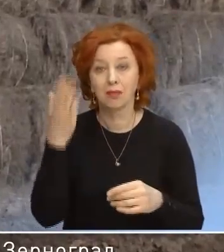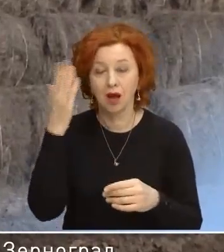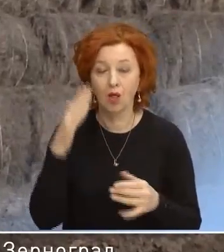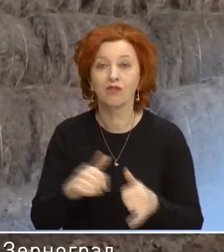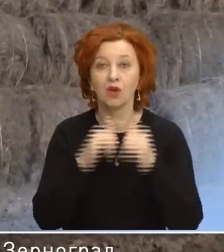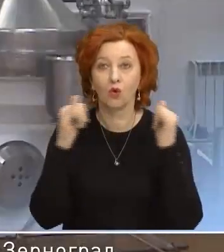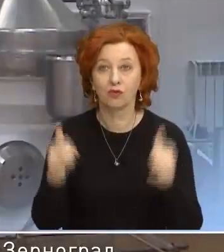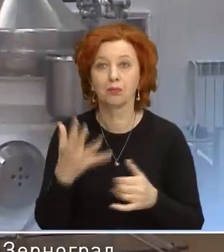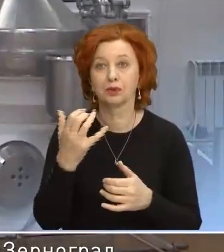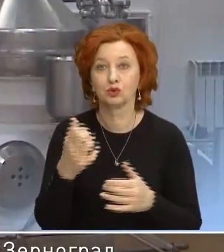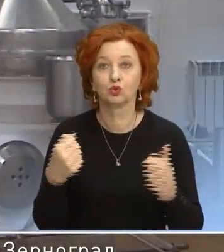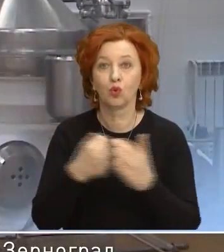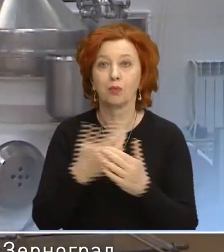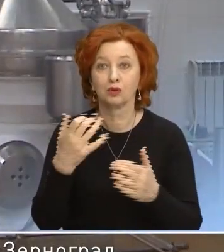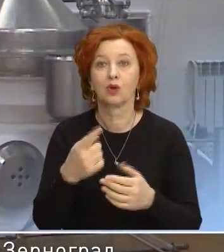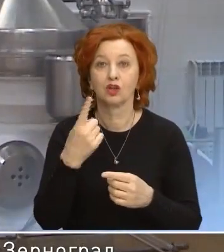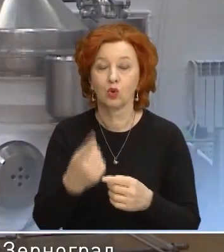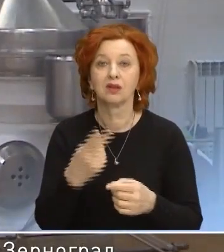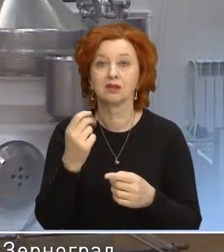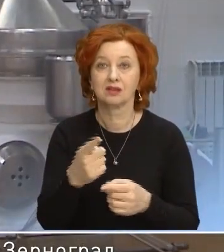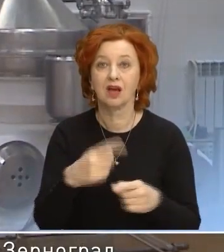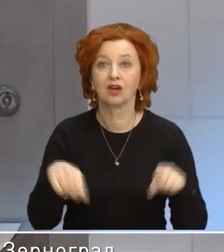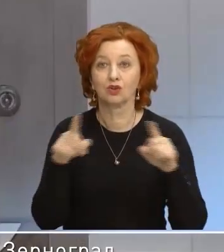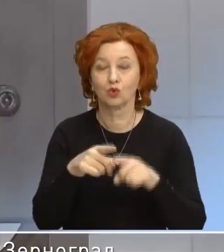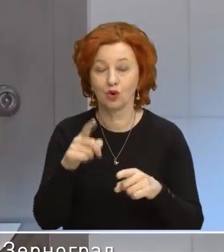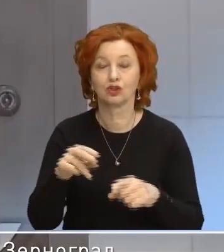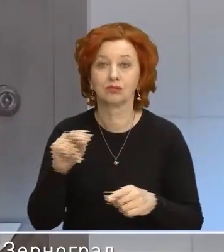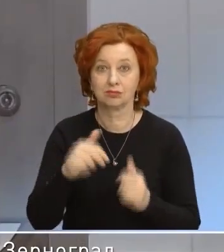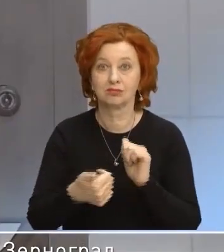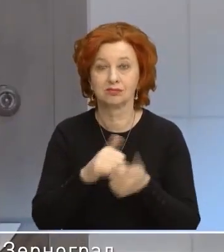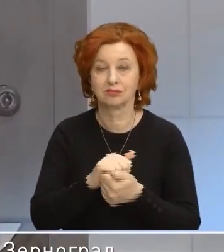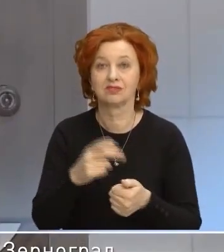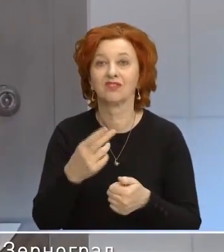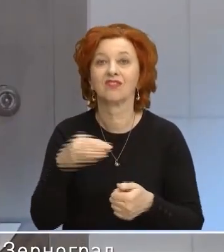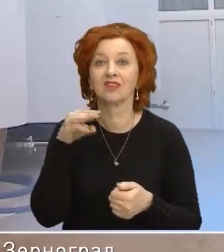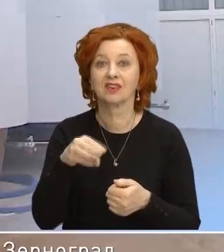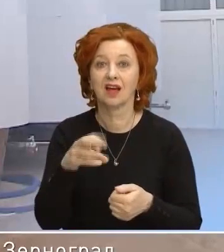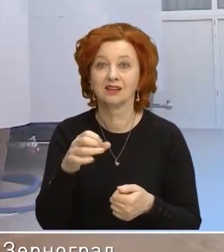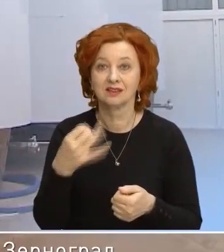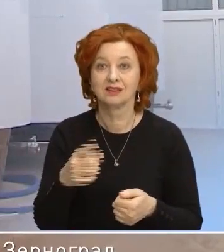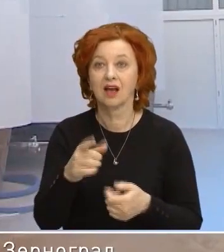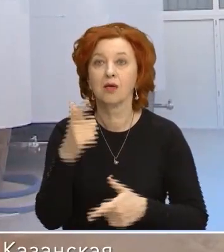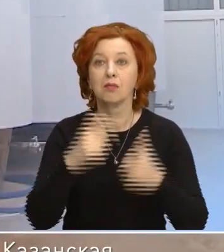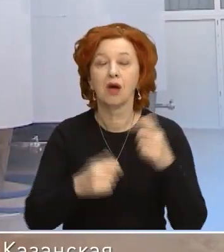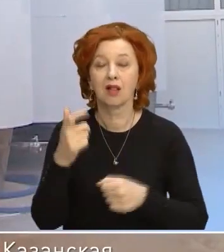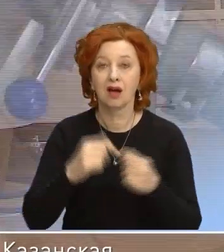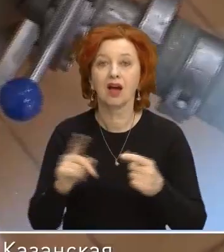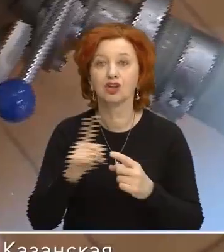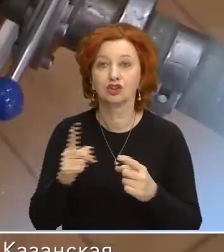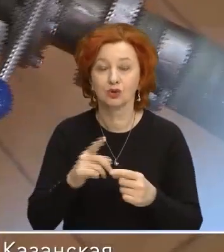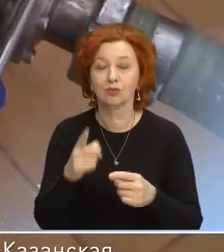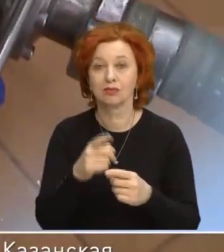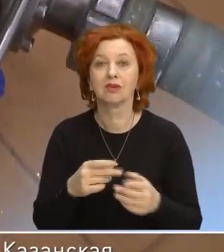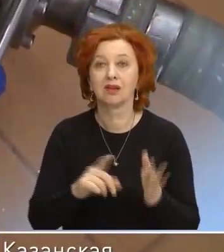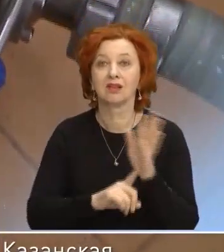около 300 голов. А это еще один пункт российского импортозамещения в станице Тацинской. Заготовители молока заканчивают оснащение